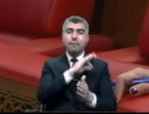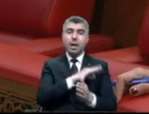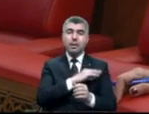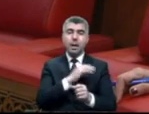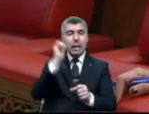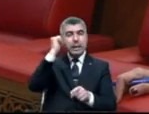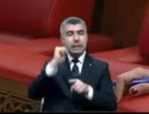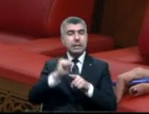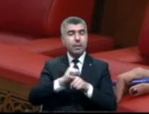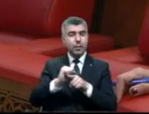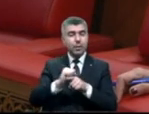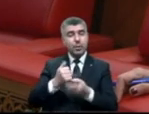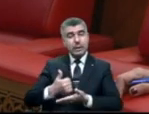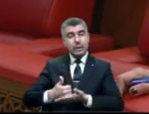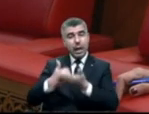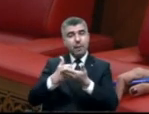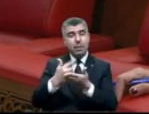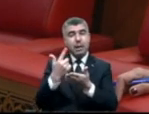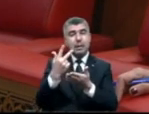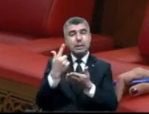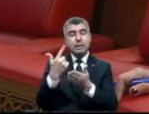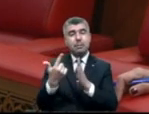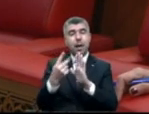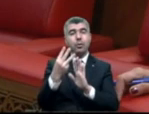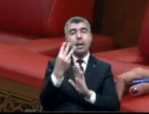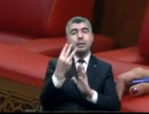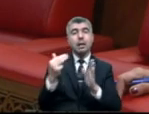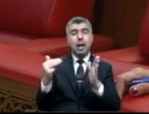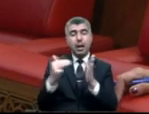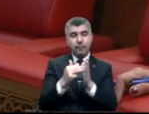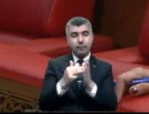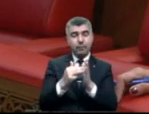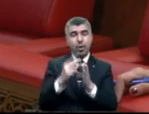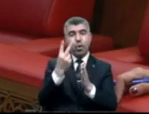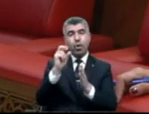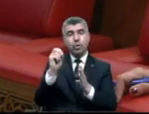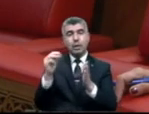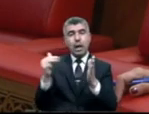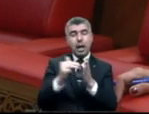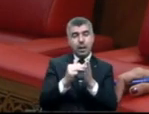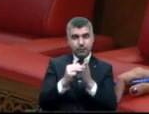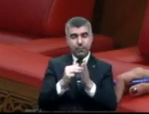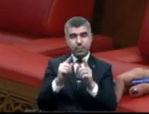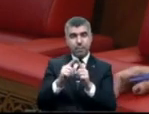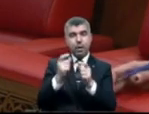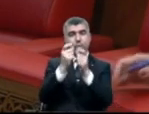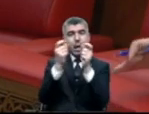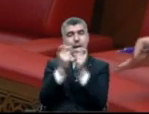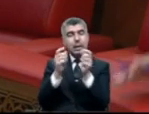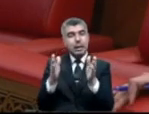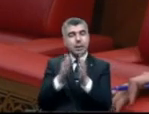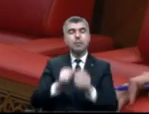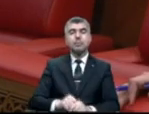التكوينات، ودعم 37 ألف من قادة المشاريع و 20 ألف مقاولات صغيرة جدا. من